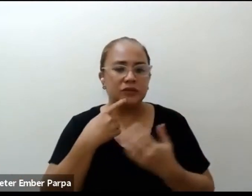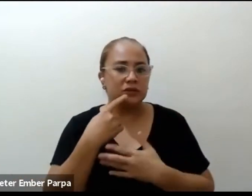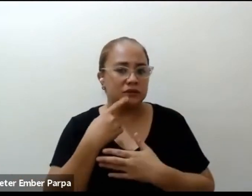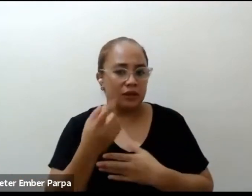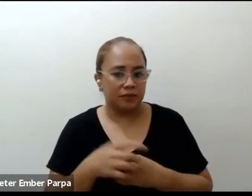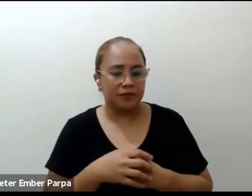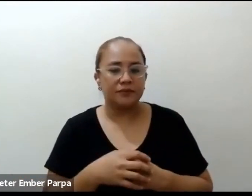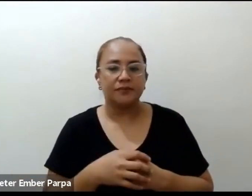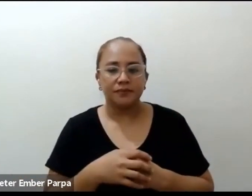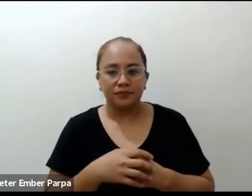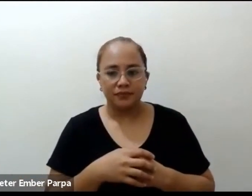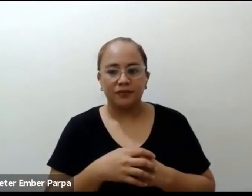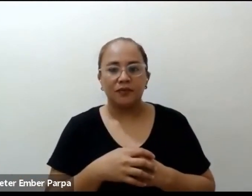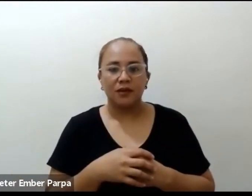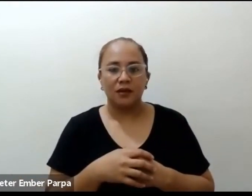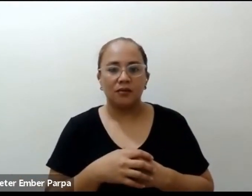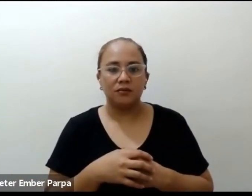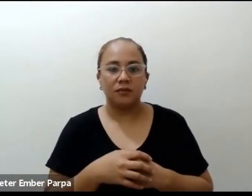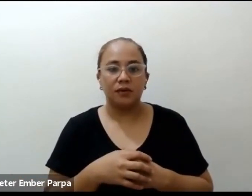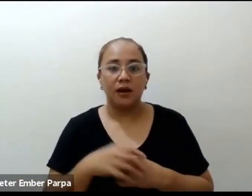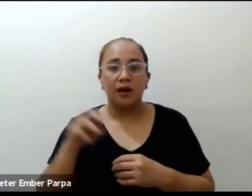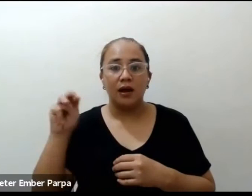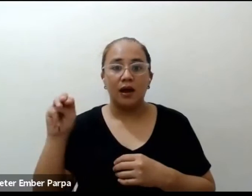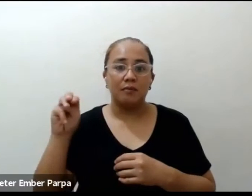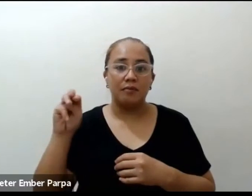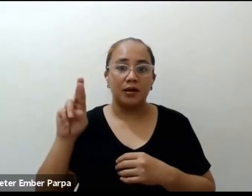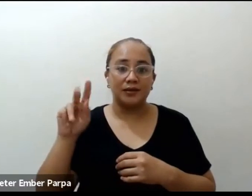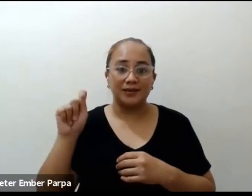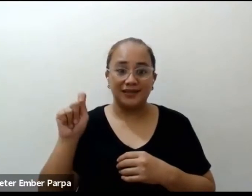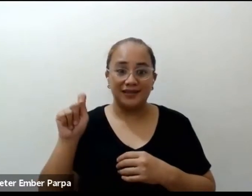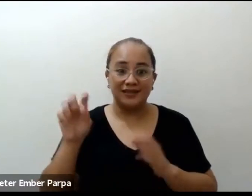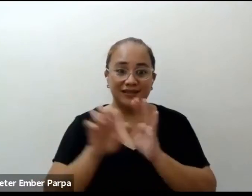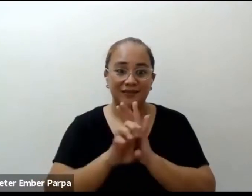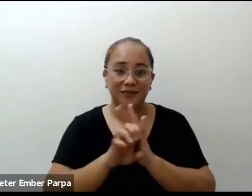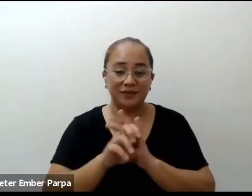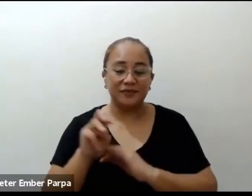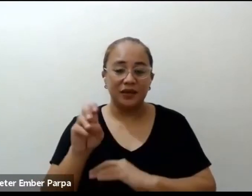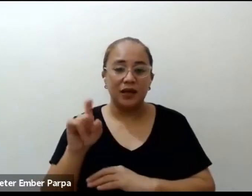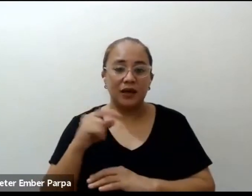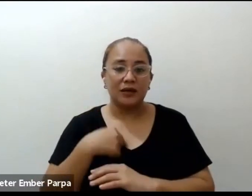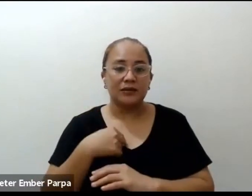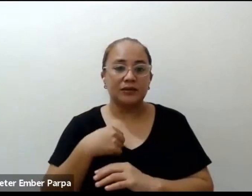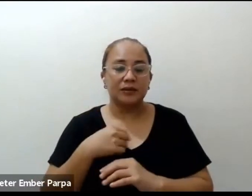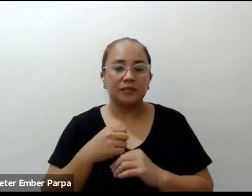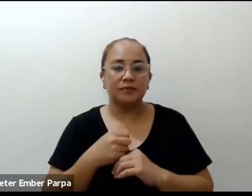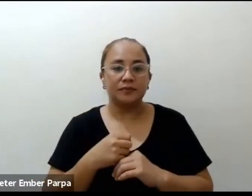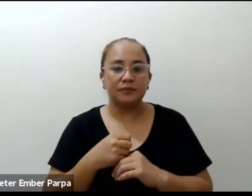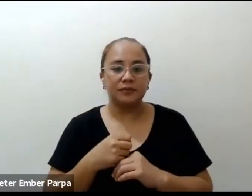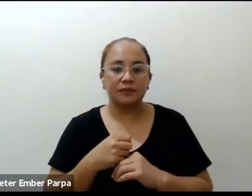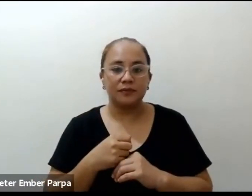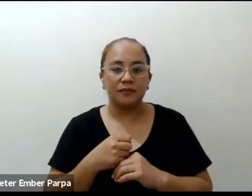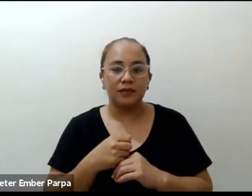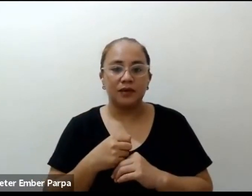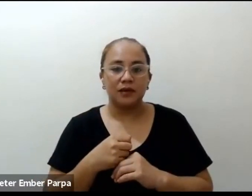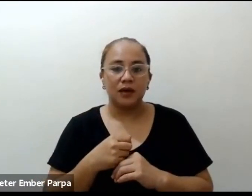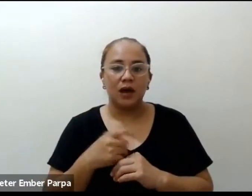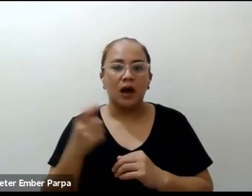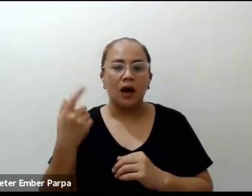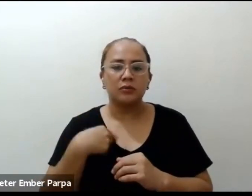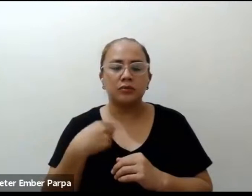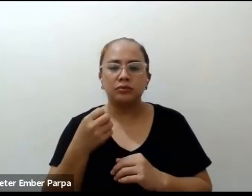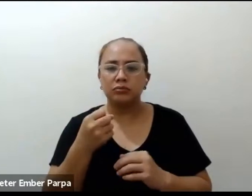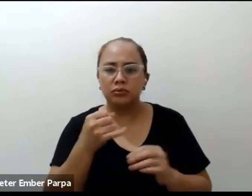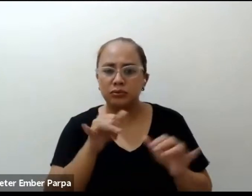na in the MRTs, for example, yung mga air exchanges doon ay sinukat na